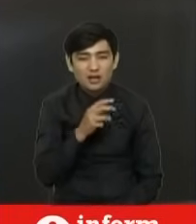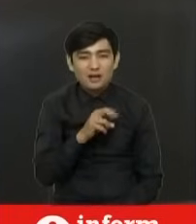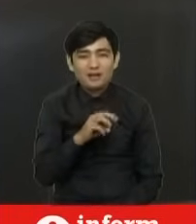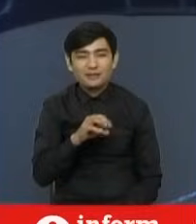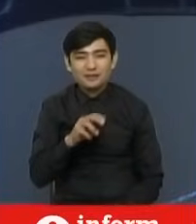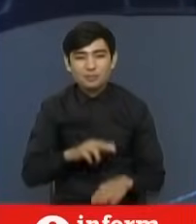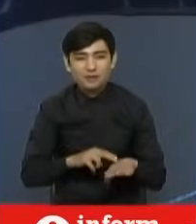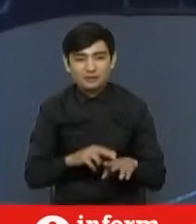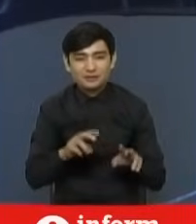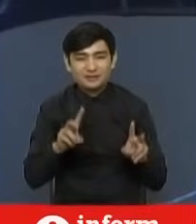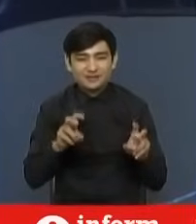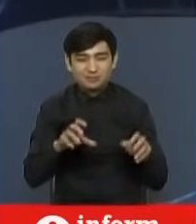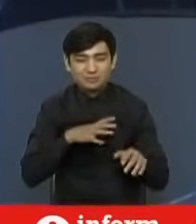полиции.